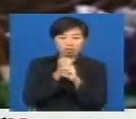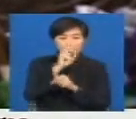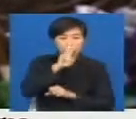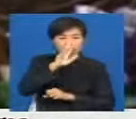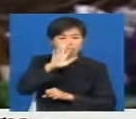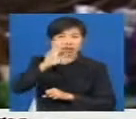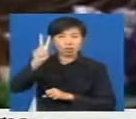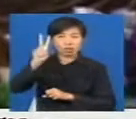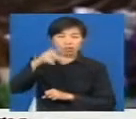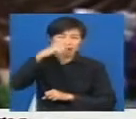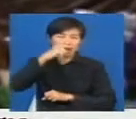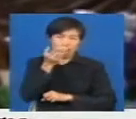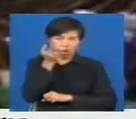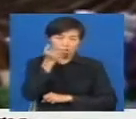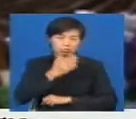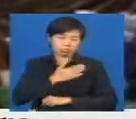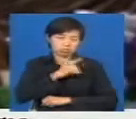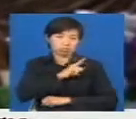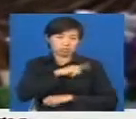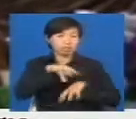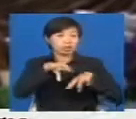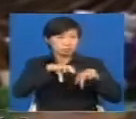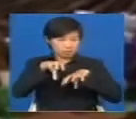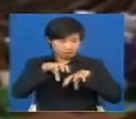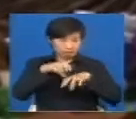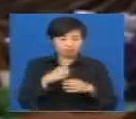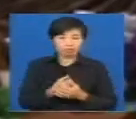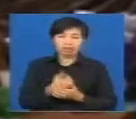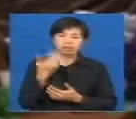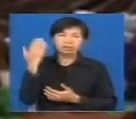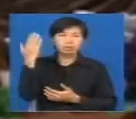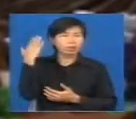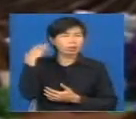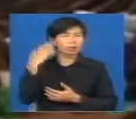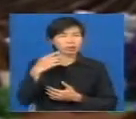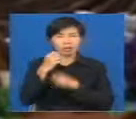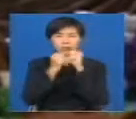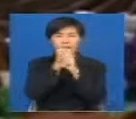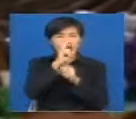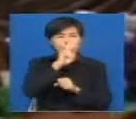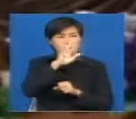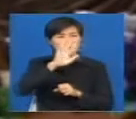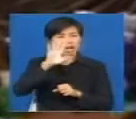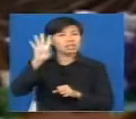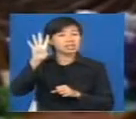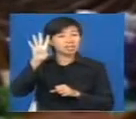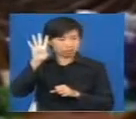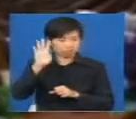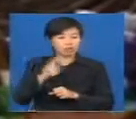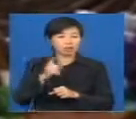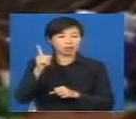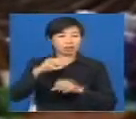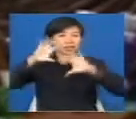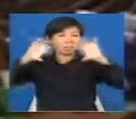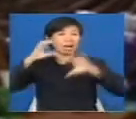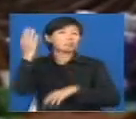าภาพนะครับแล้วก็คณะรัฐมนตรีสมัยโดนปี54ก็อนุมัติให้จัด